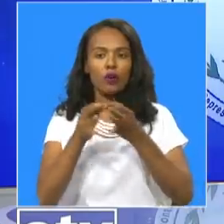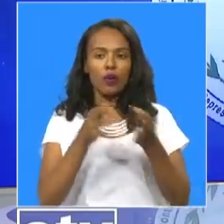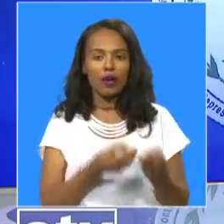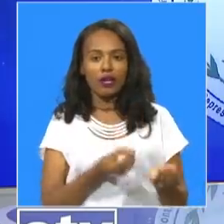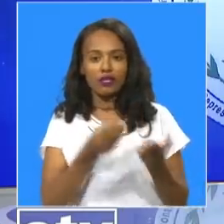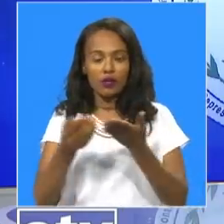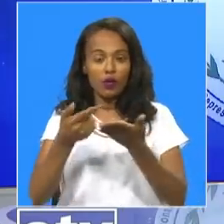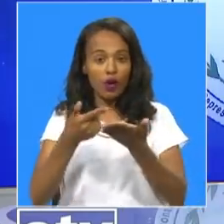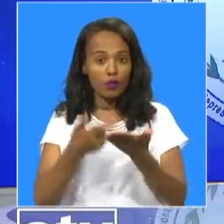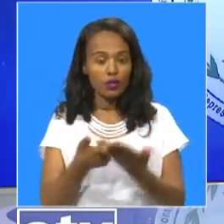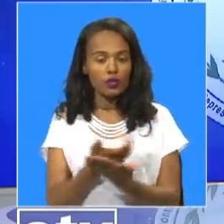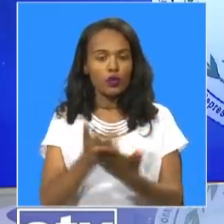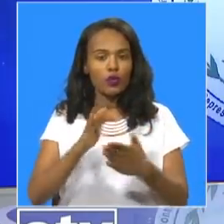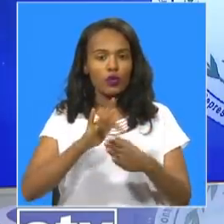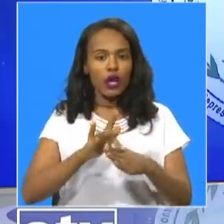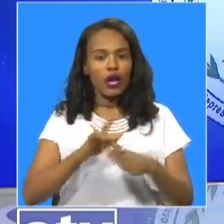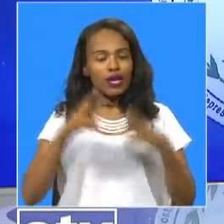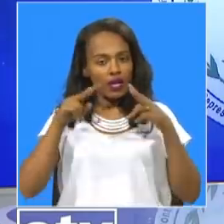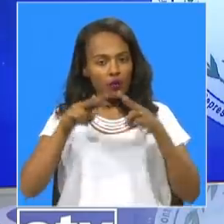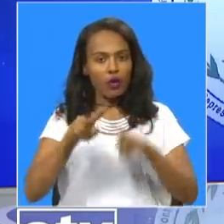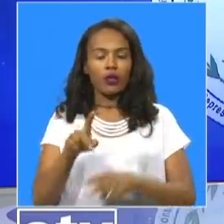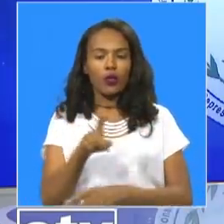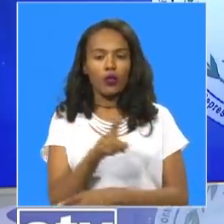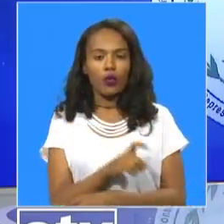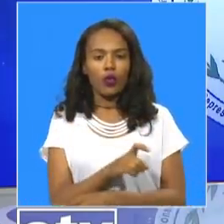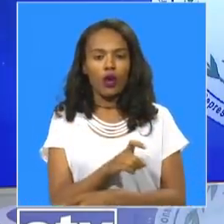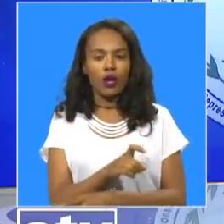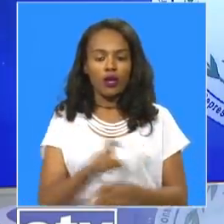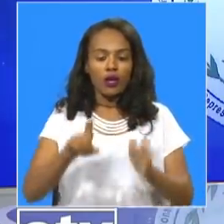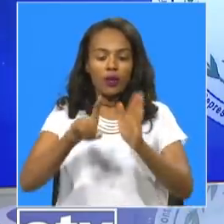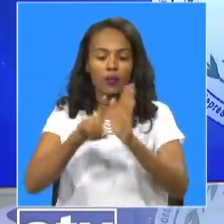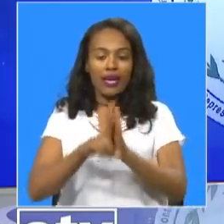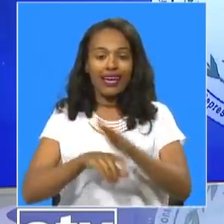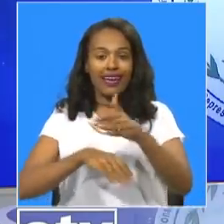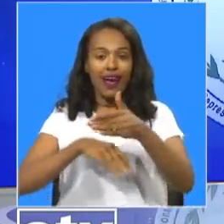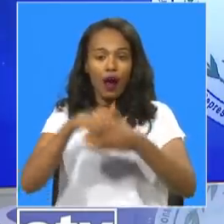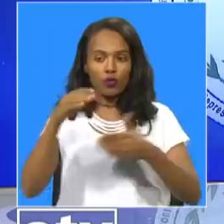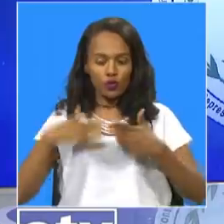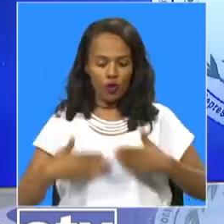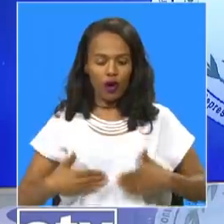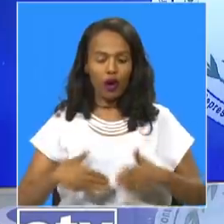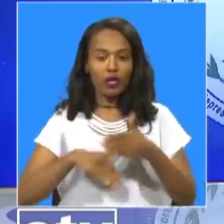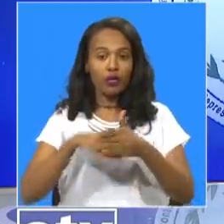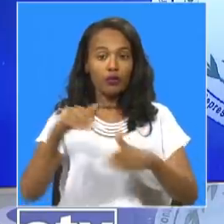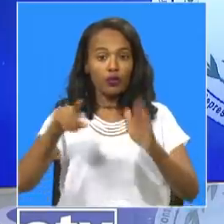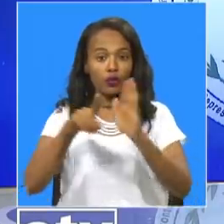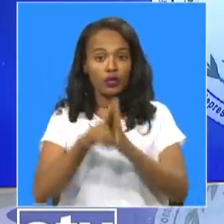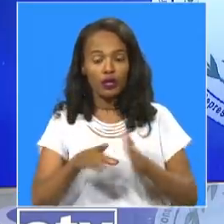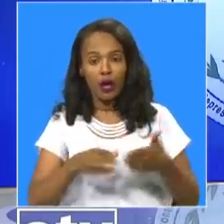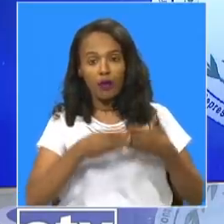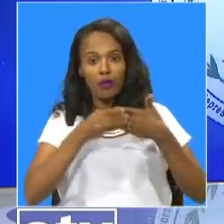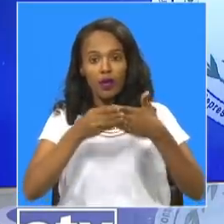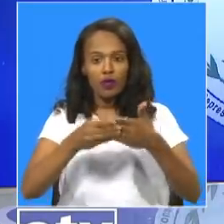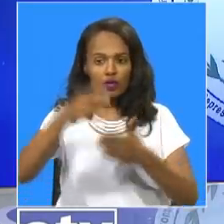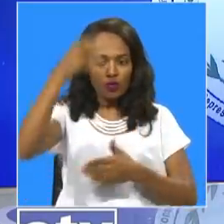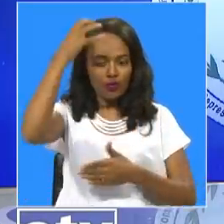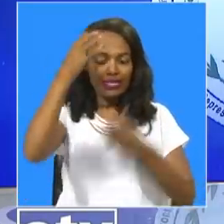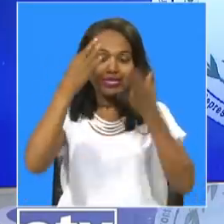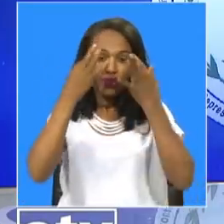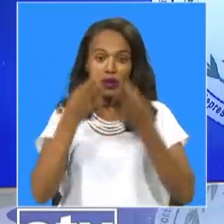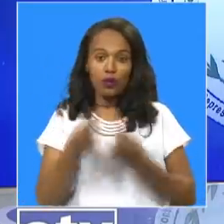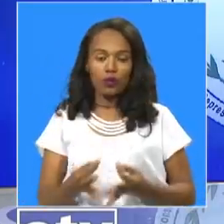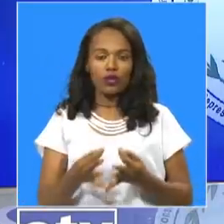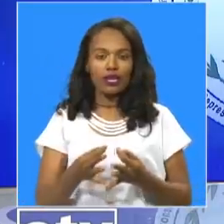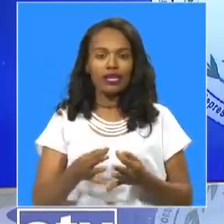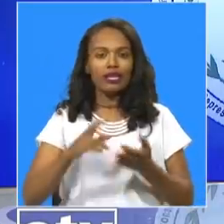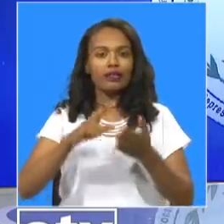ሰጥቷል። በዚሁ ጉዳይ ላይ የሚያተኩር ይሆናል። በህግ አውጪው አካል የሚወጡ ህግና መመሪያዎችን መንግስት